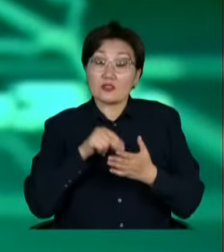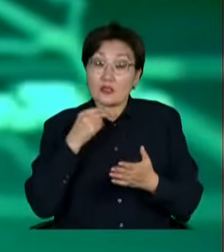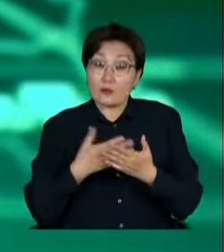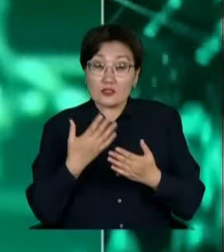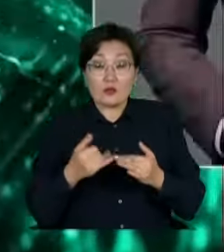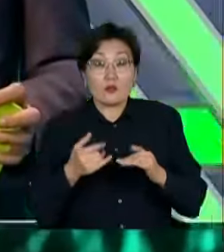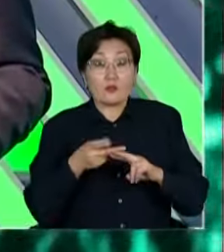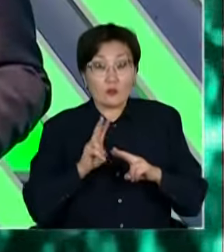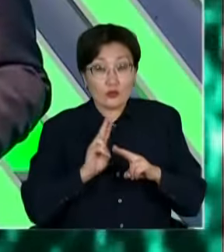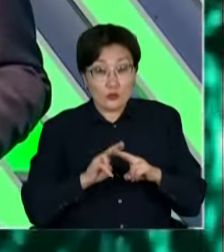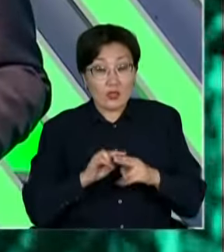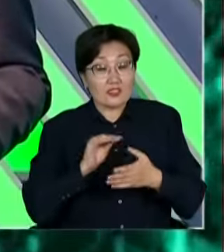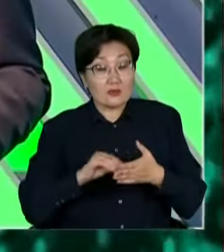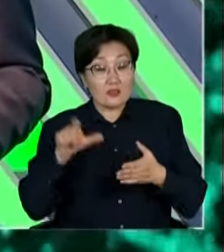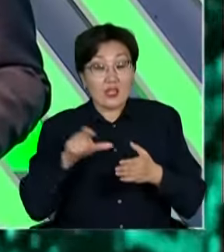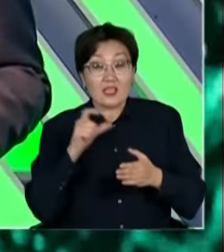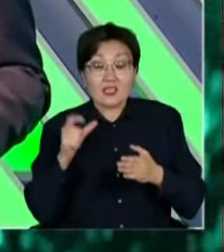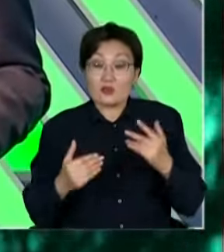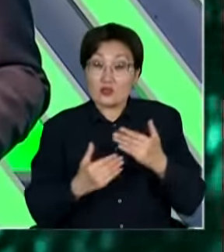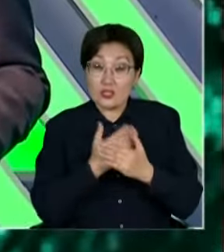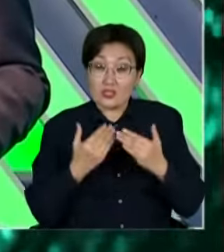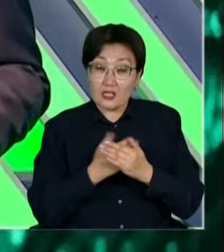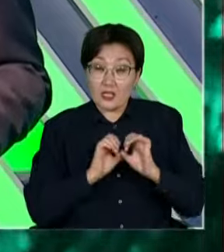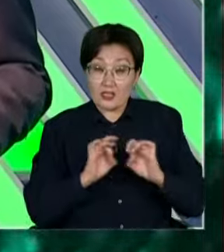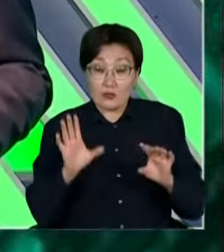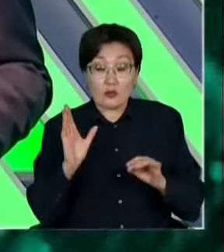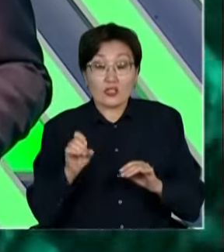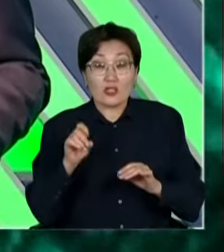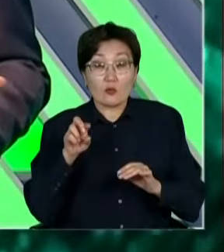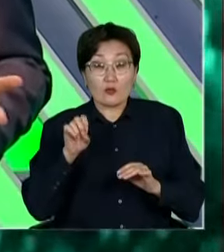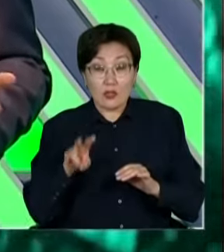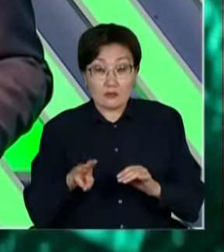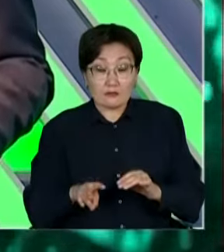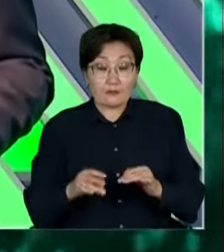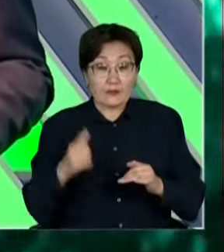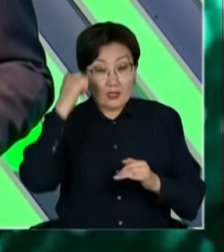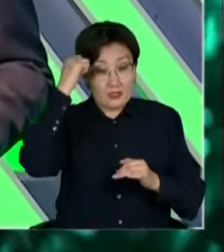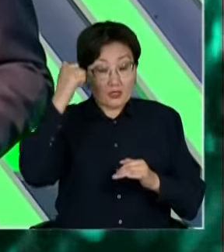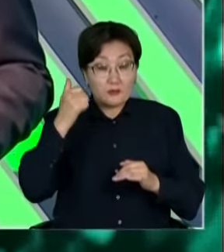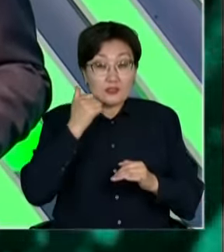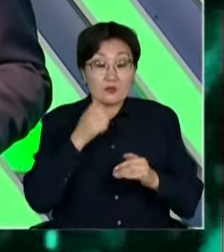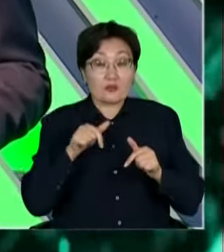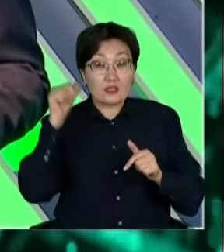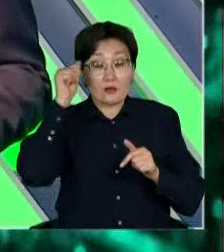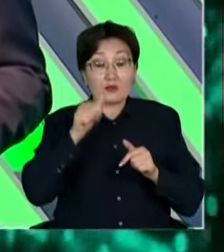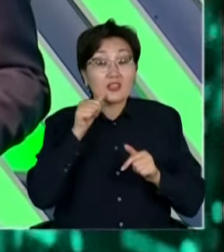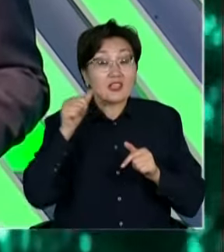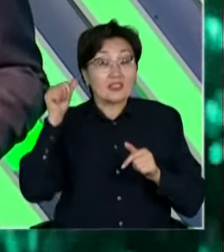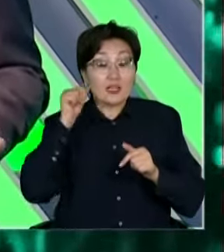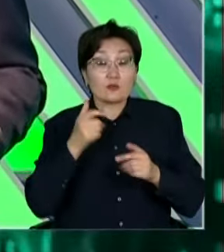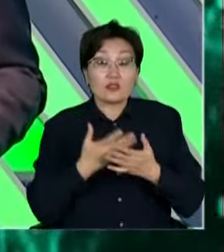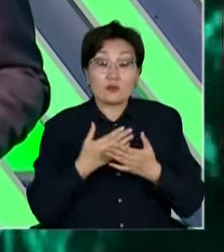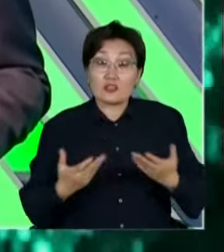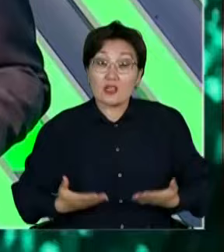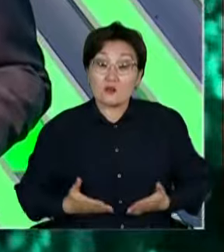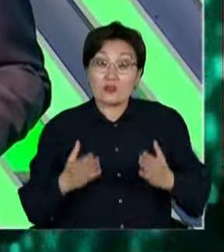туралы Еркебұлан Серікұлы экономикалық шолу айдарында айтып береді. Еркебұлан. Рахмет, аяулым. Бұл алдыңғы жылдарға қарағанда тұрғын